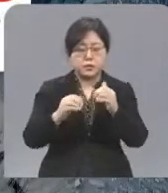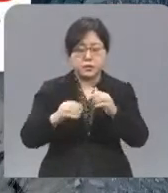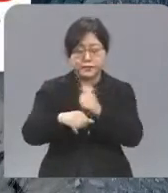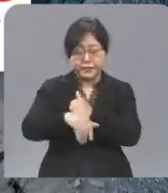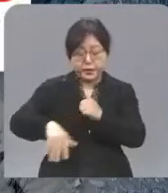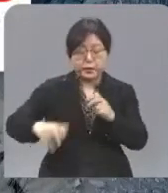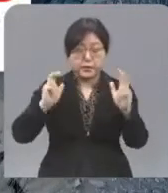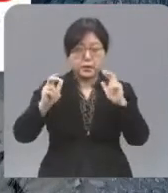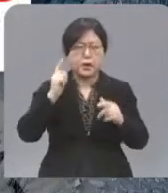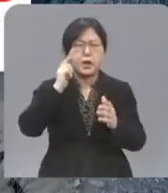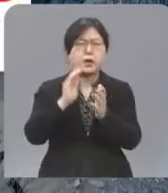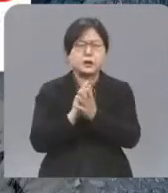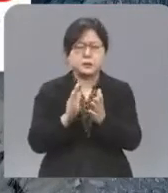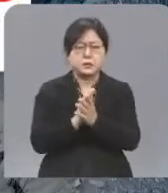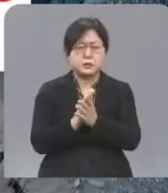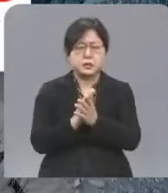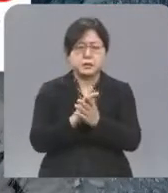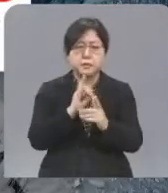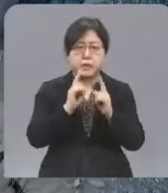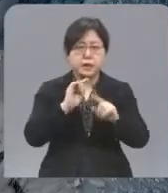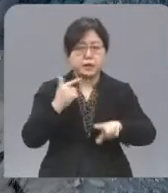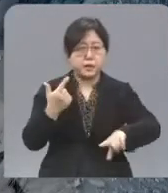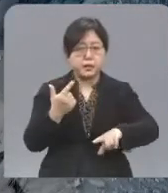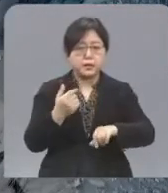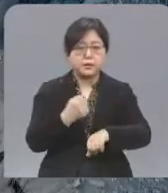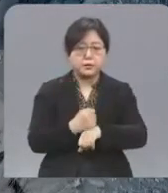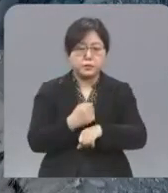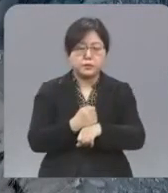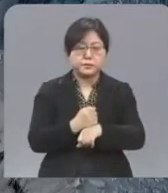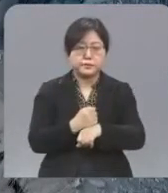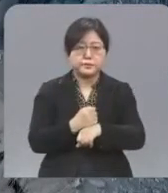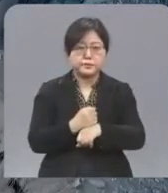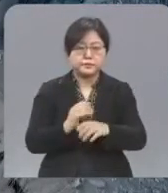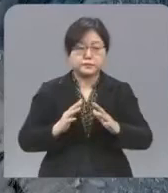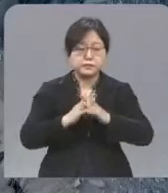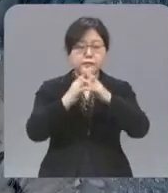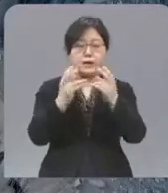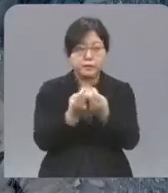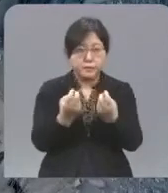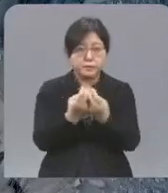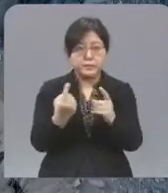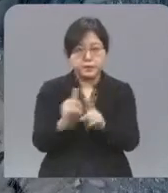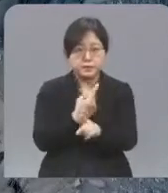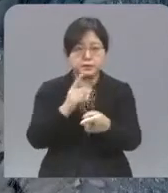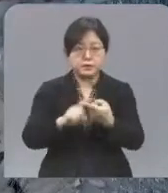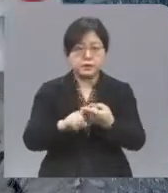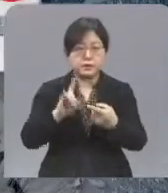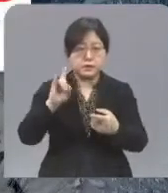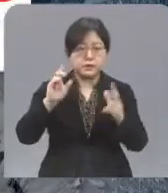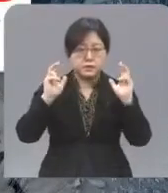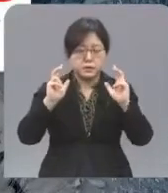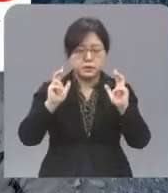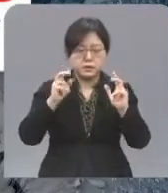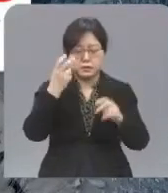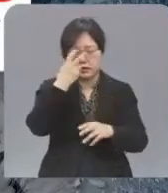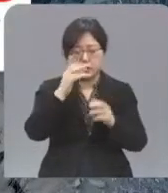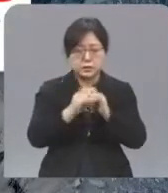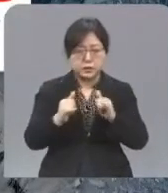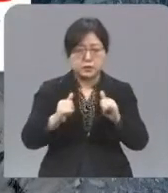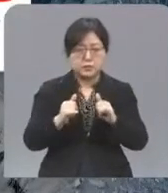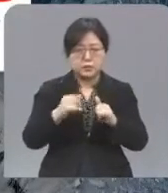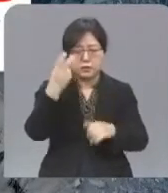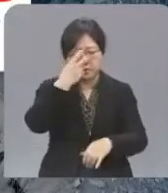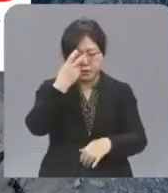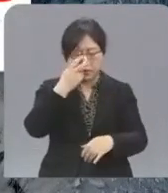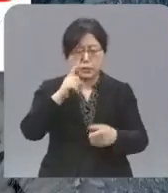알아서 진행했다고 엇갈린 주장을 하고 있고 시공 방법 변경을 두고선 현상과 감리가 구조 검토